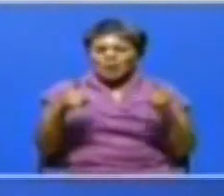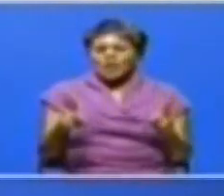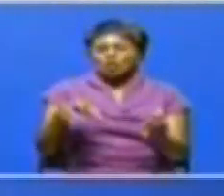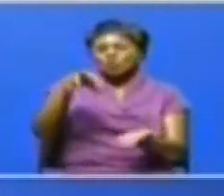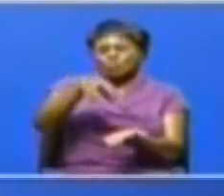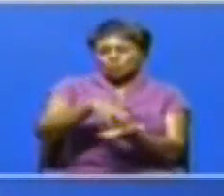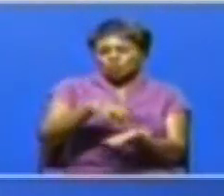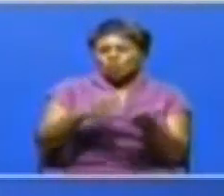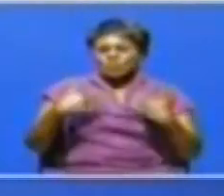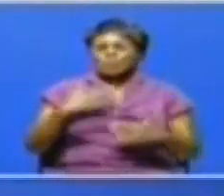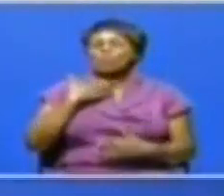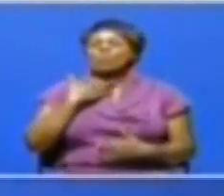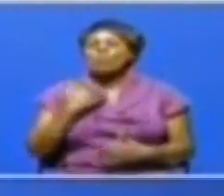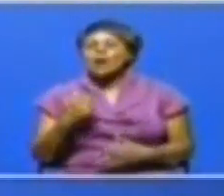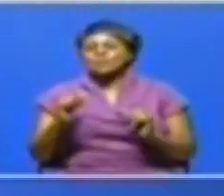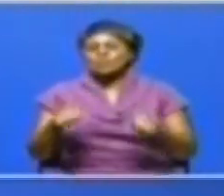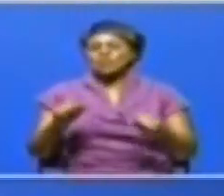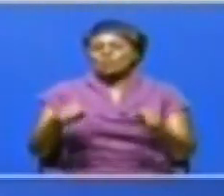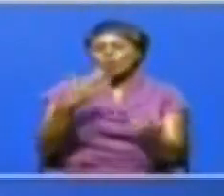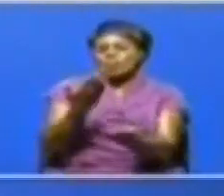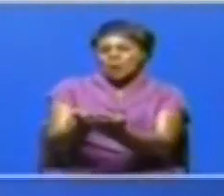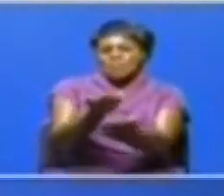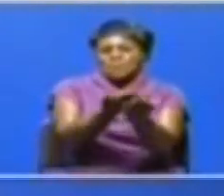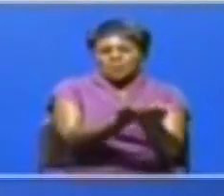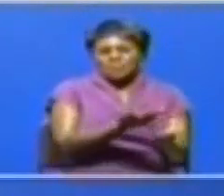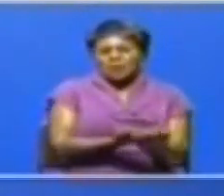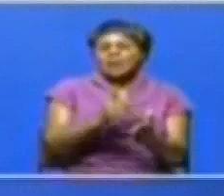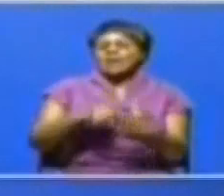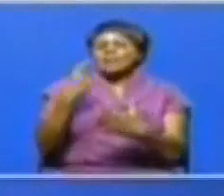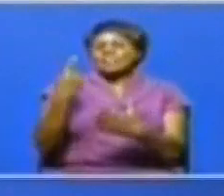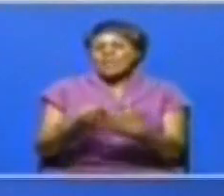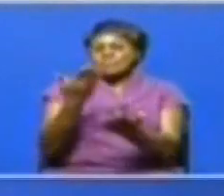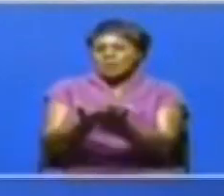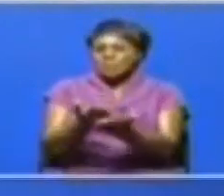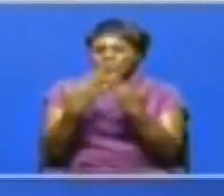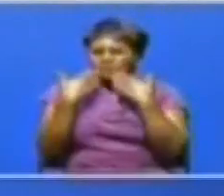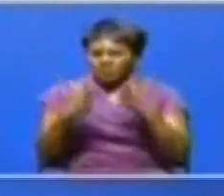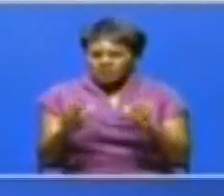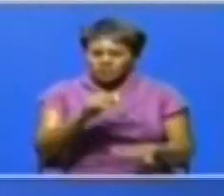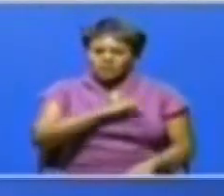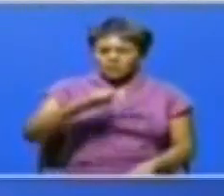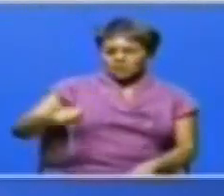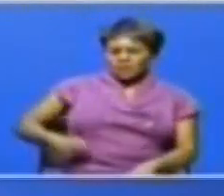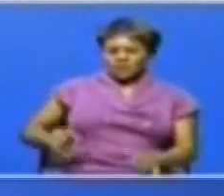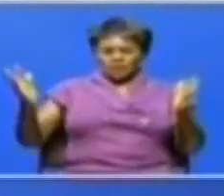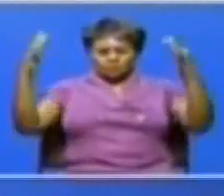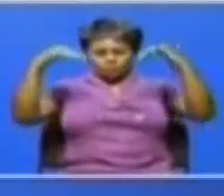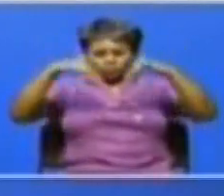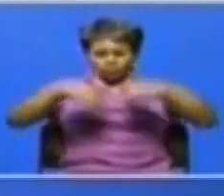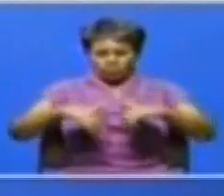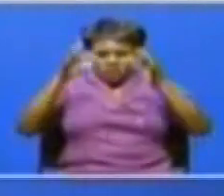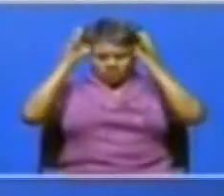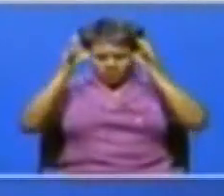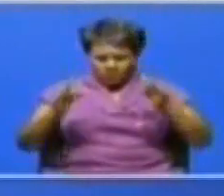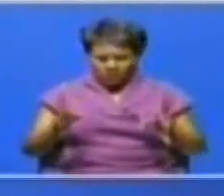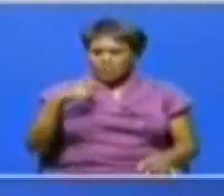ama ili wale ambao wanamezea mate nafasi hiyo waweze kutuma maombi. Kisha baada ya kutuma maombi, sasa maseneta watajumuika pamoja kuweza